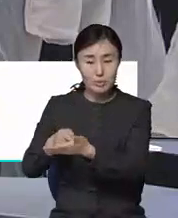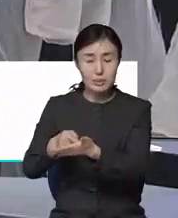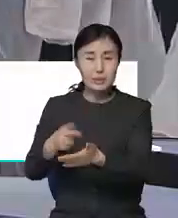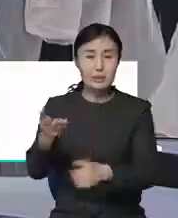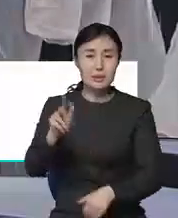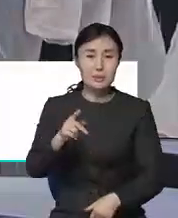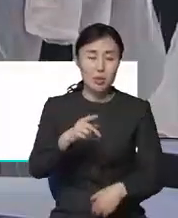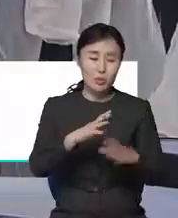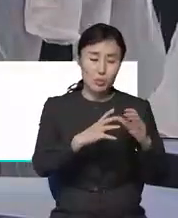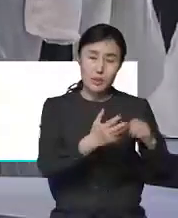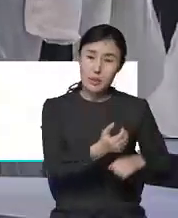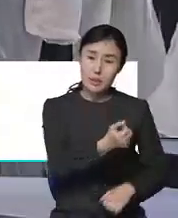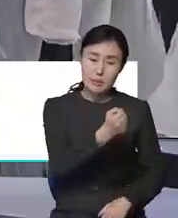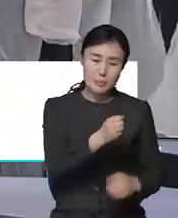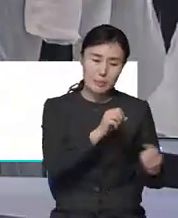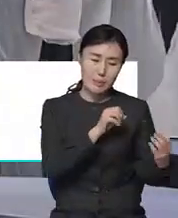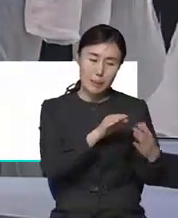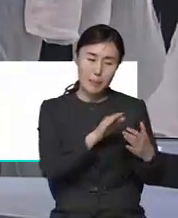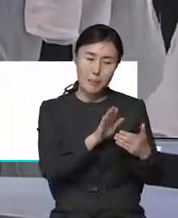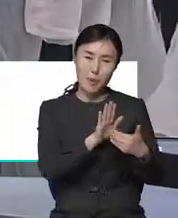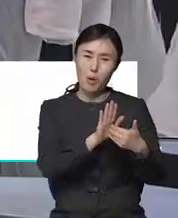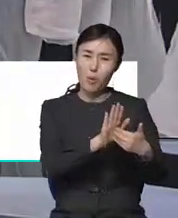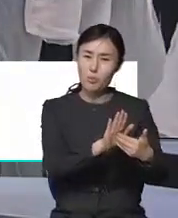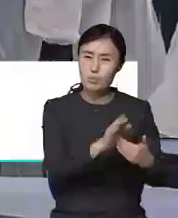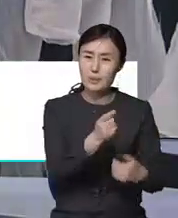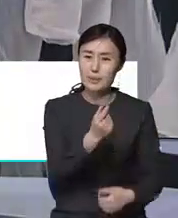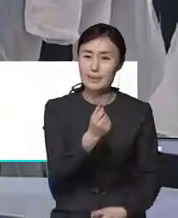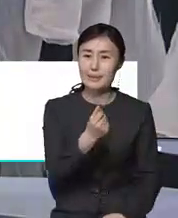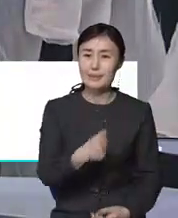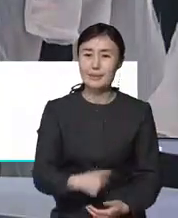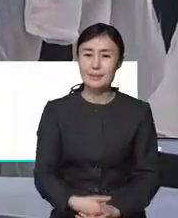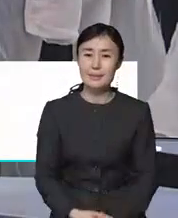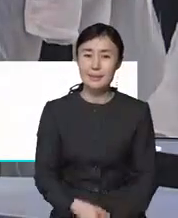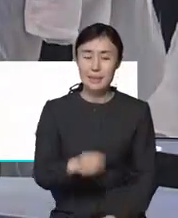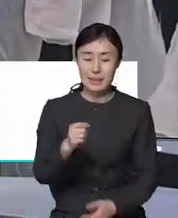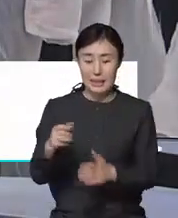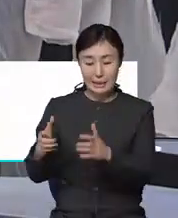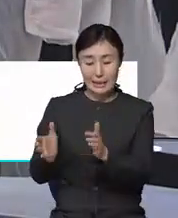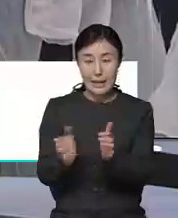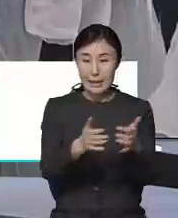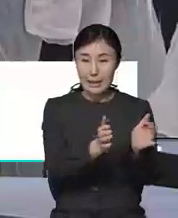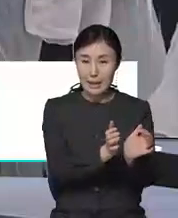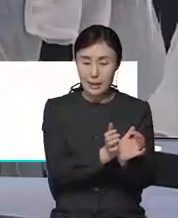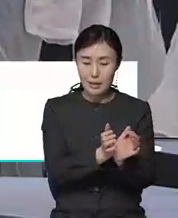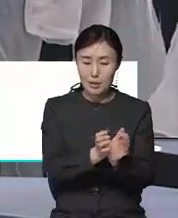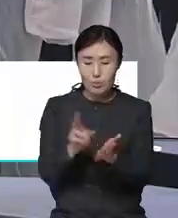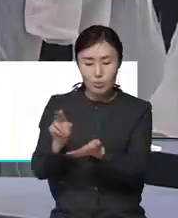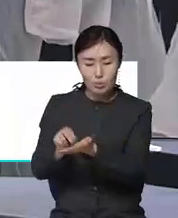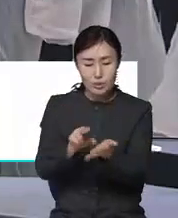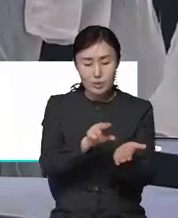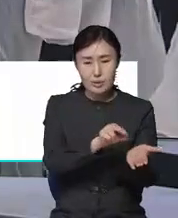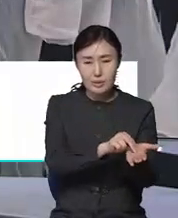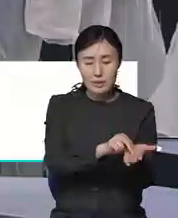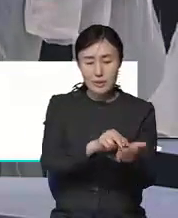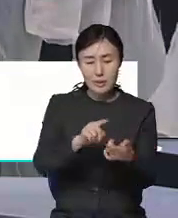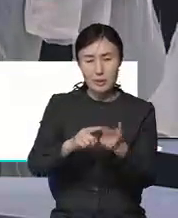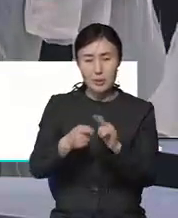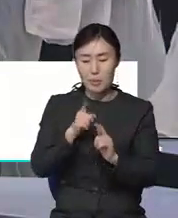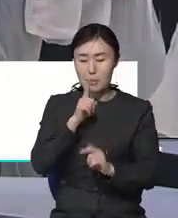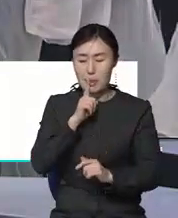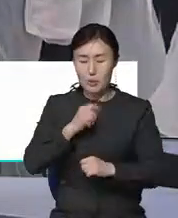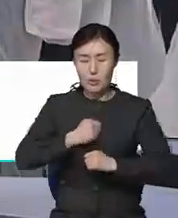국민의힘은 대답을 피하면서 사실상 거부한 것으로 해석됐는데요. 또 각 당의 현안에 대해서는 모두 말을